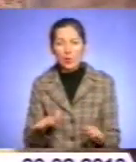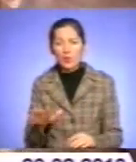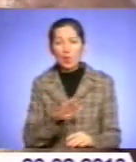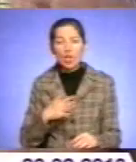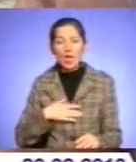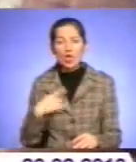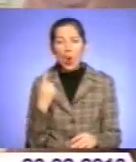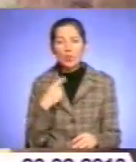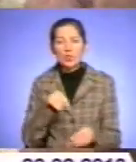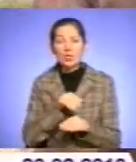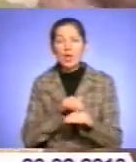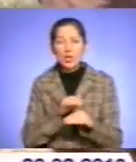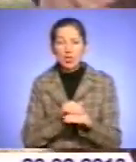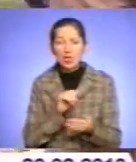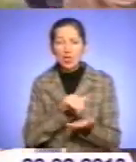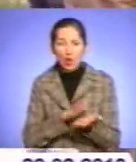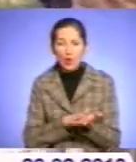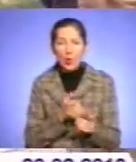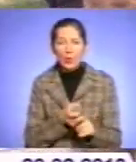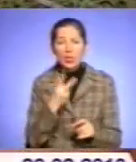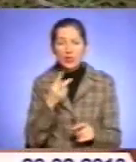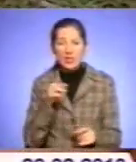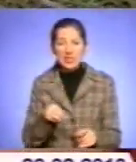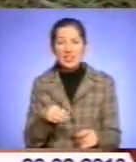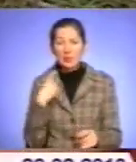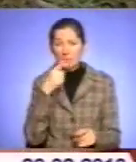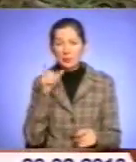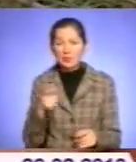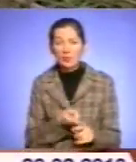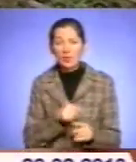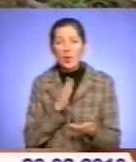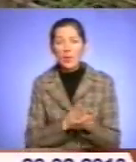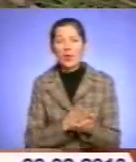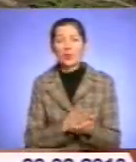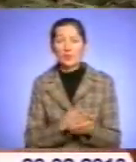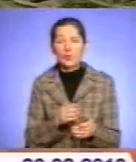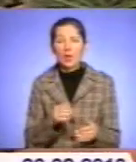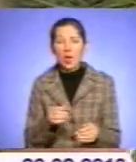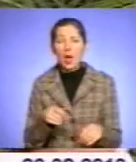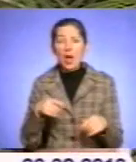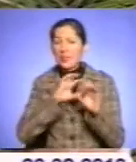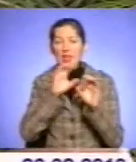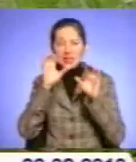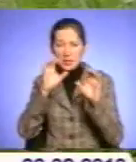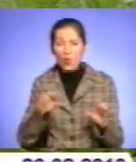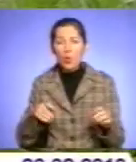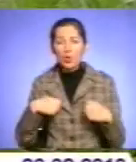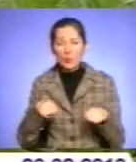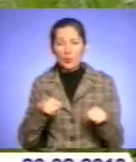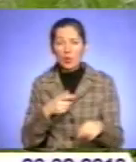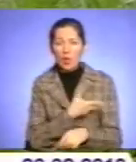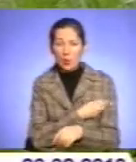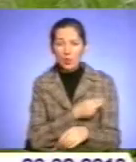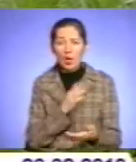нашої області зареєстровано понад 2000 осіб, які мають причетність до незаконного обігу психотропних речовин. Виявлено 250